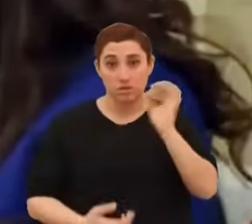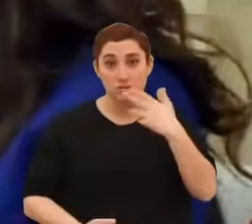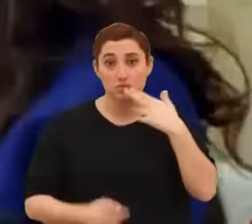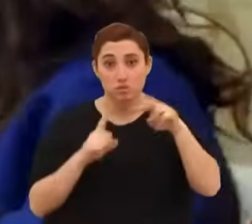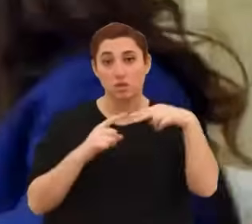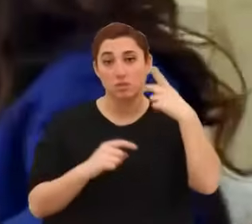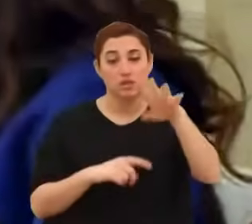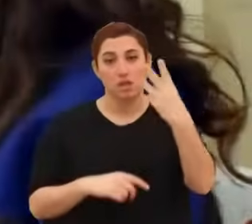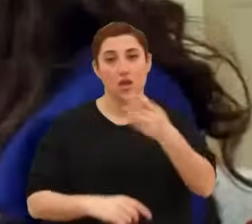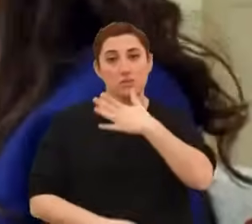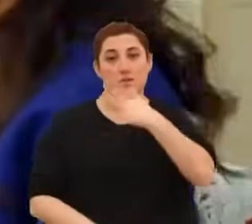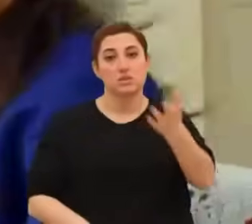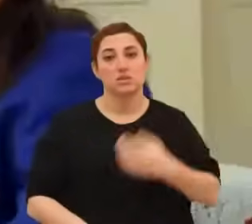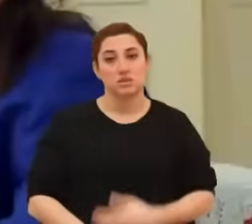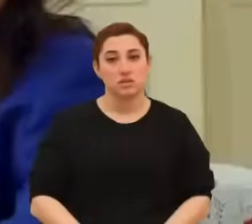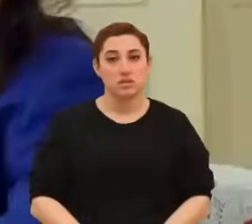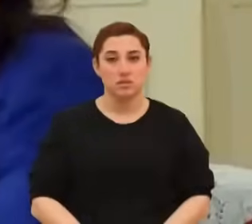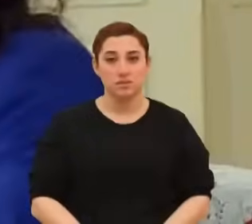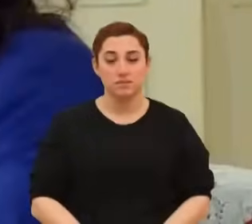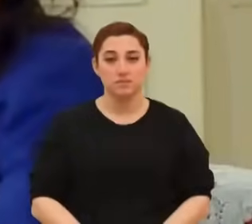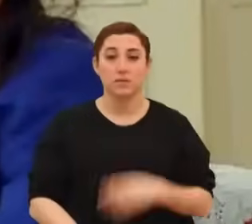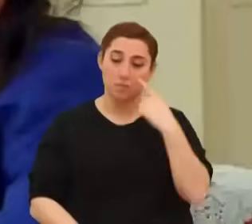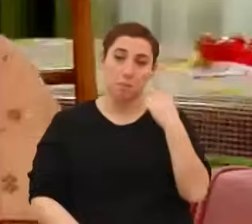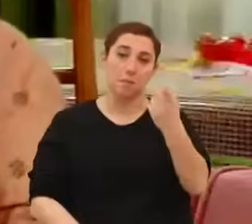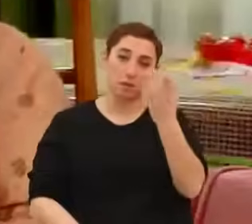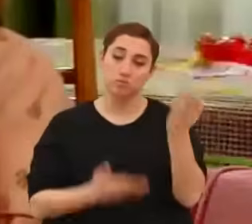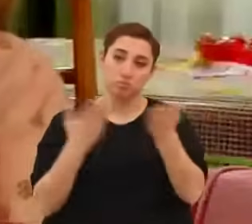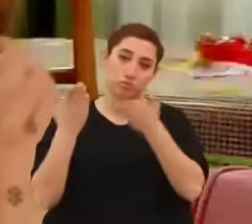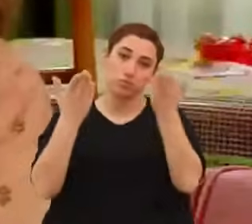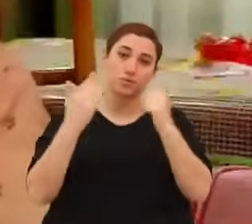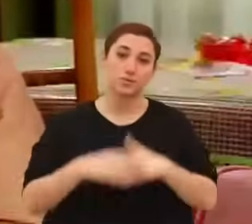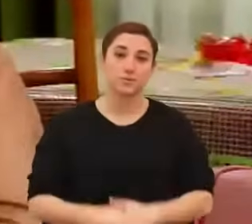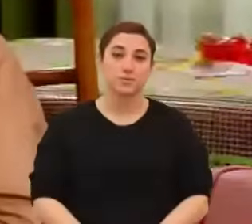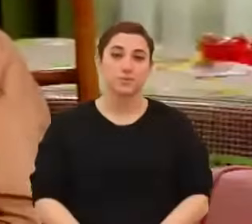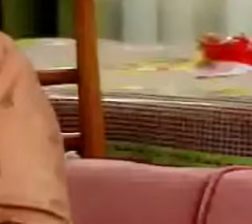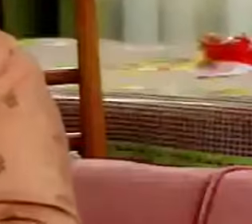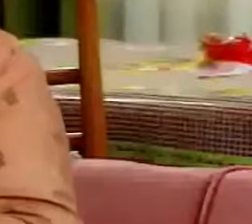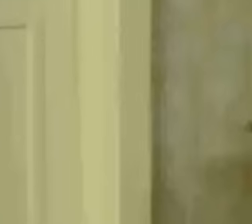mi kız Nurten abla, sen daha iyi bilirsin. Allah, buyur işte, buyur.